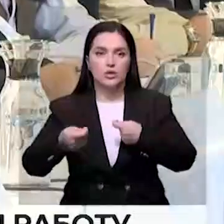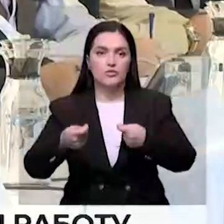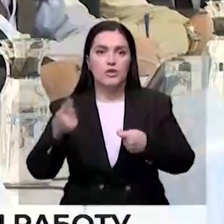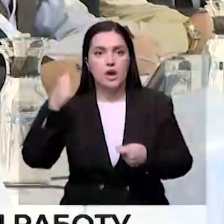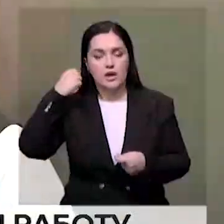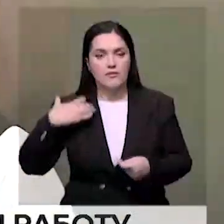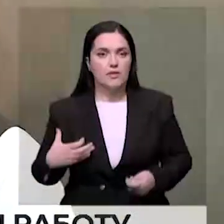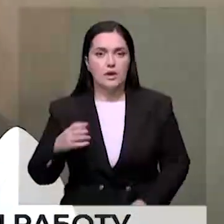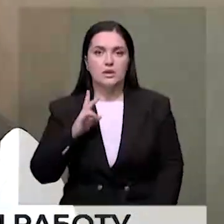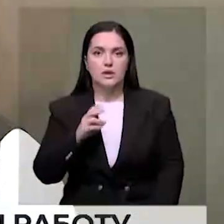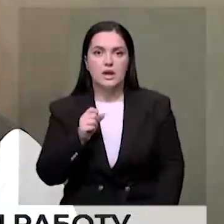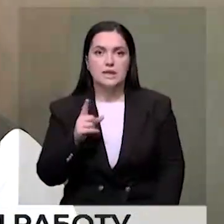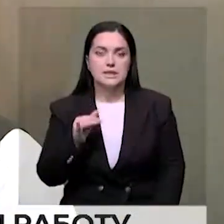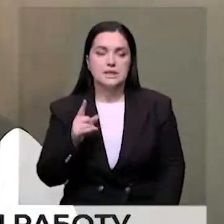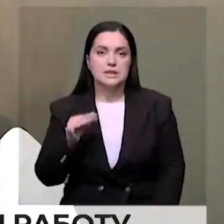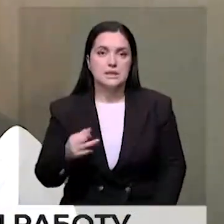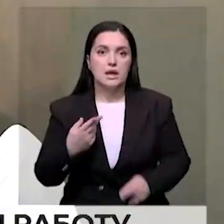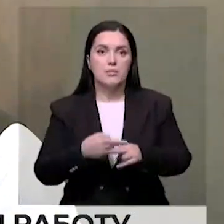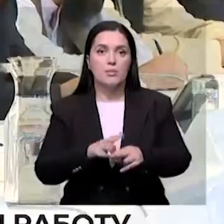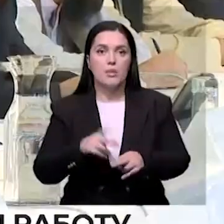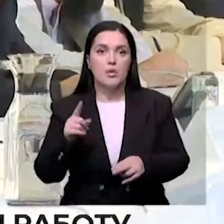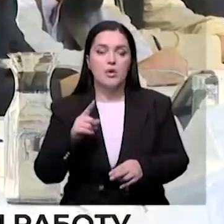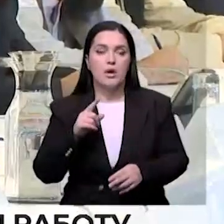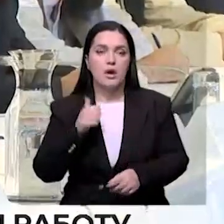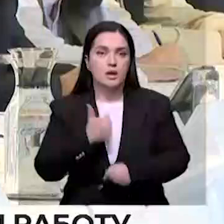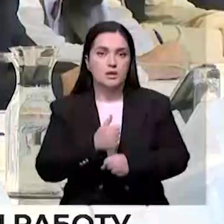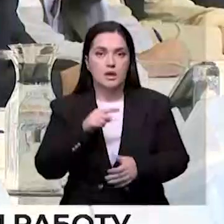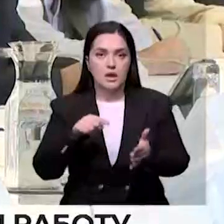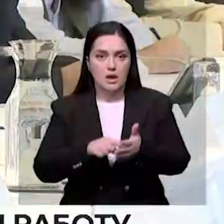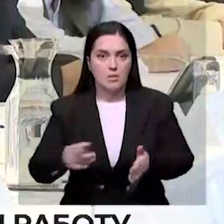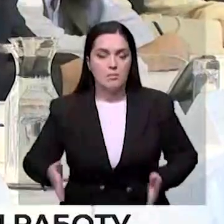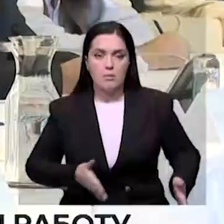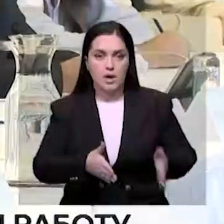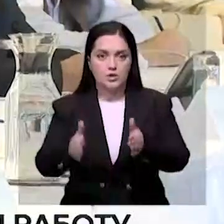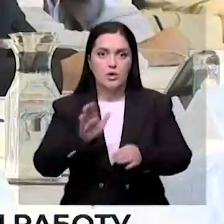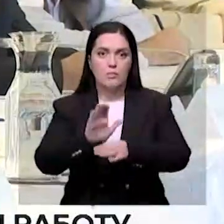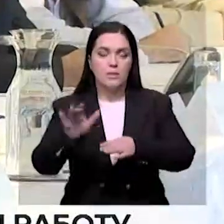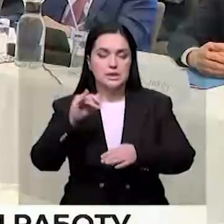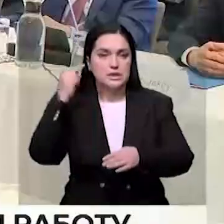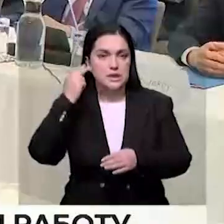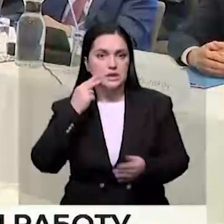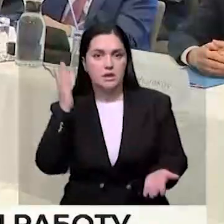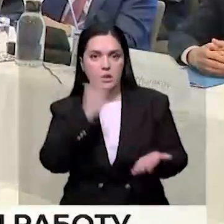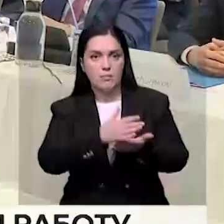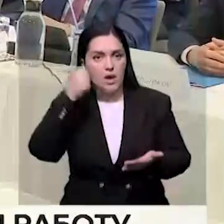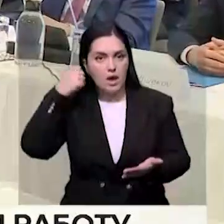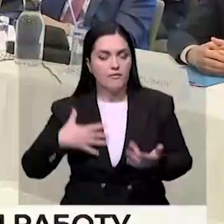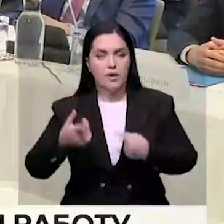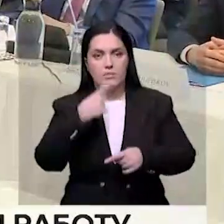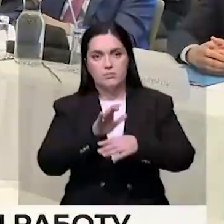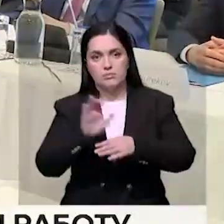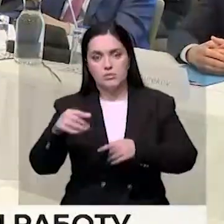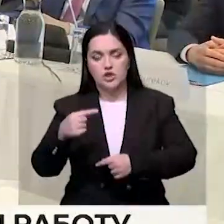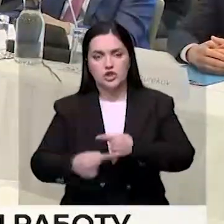Афганистана Нуриддина Азизи. Особое внимание участники уделили маршрутам поставки товаров из Китая в Афганистан и обратно транзитом